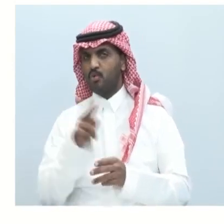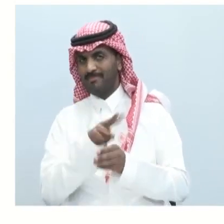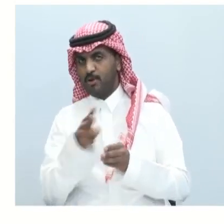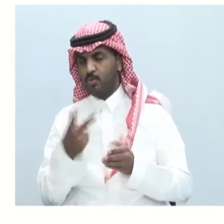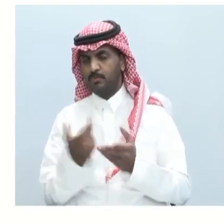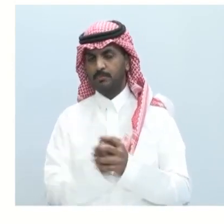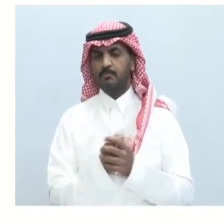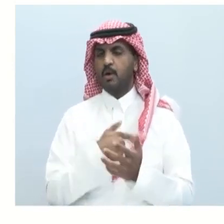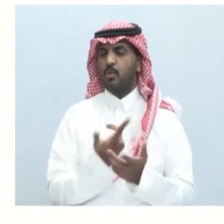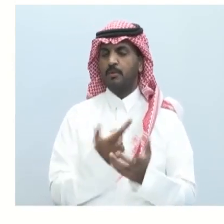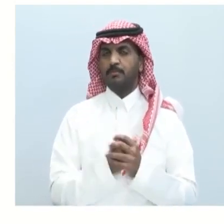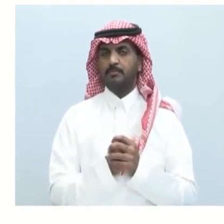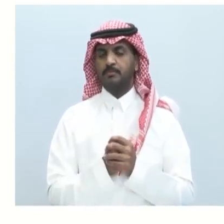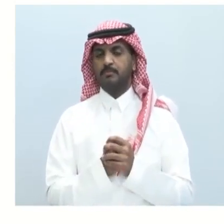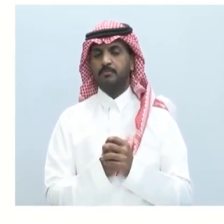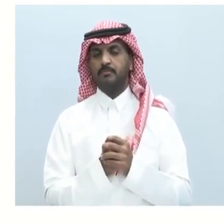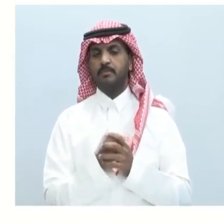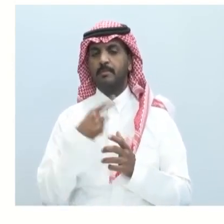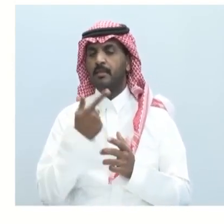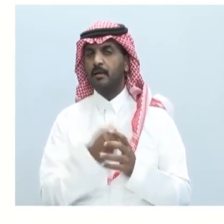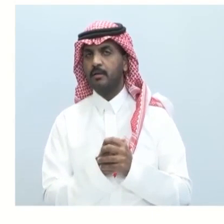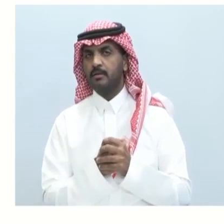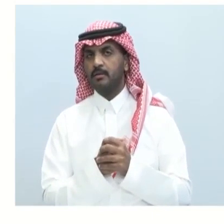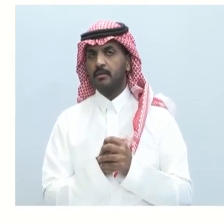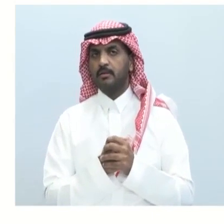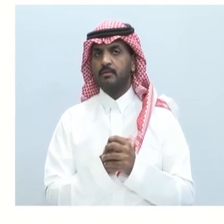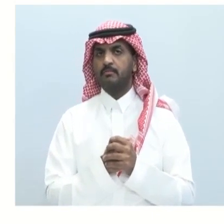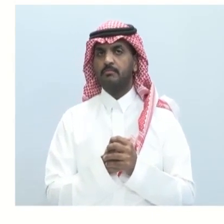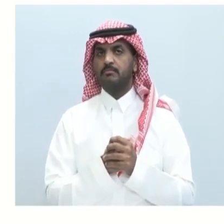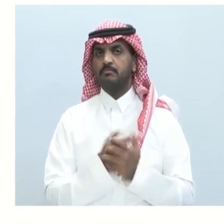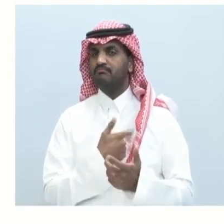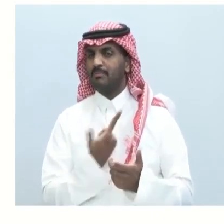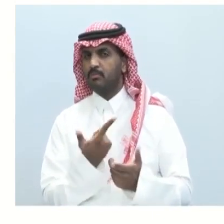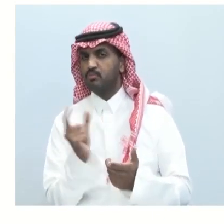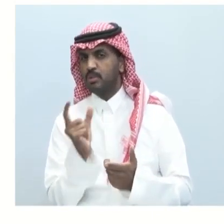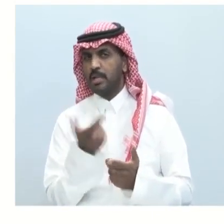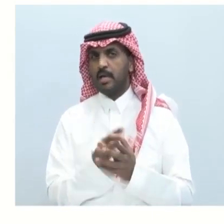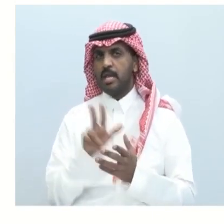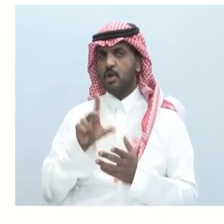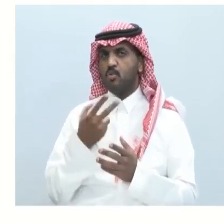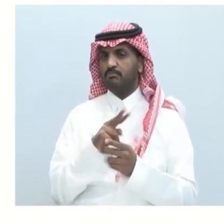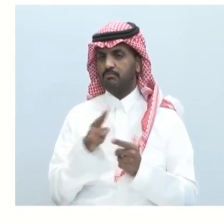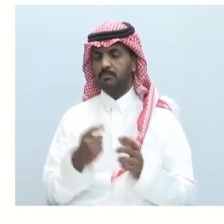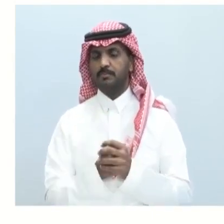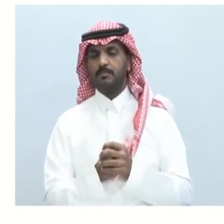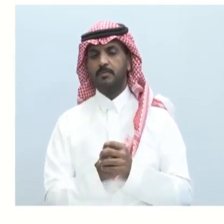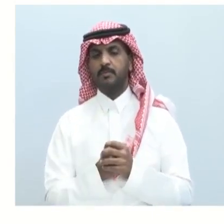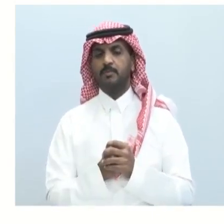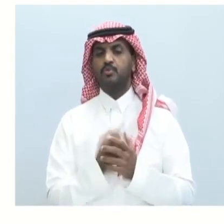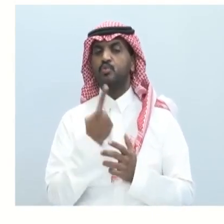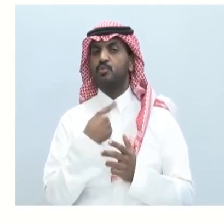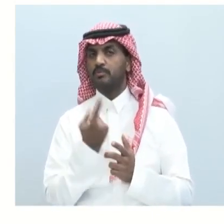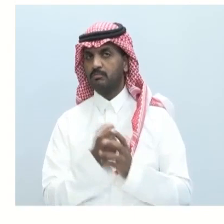ما هو النوع او بماذا او ماذا نقصد بمصطلح النوع نجد عندما